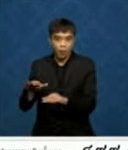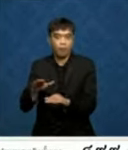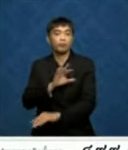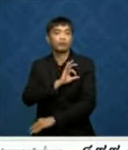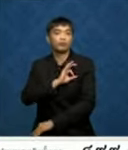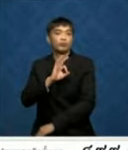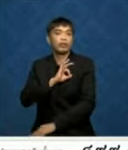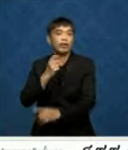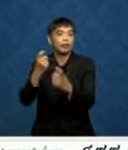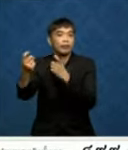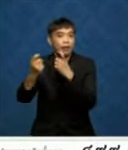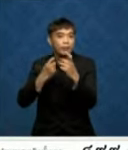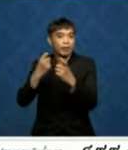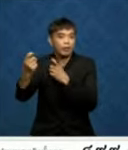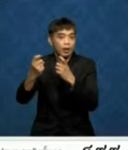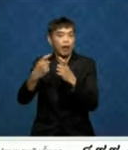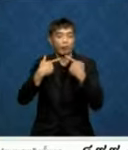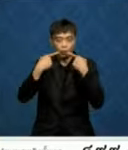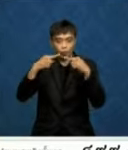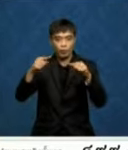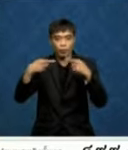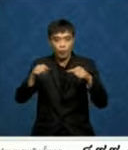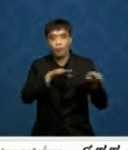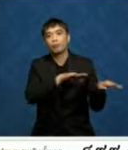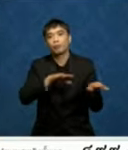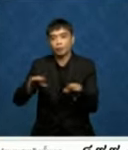รติในแต่ละมาตราต่อไปขอบคุณครับ